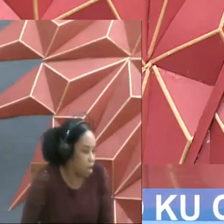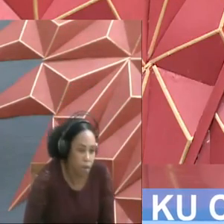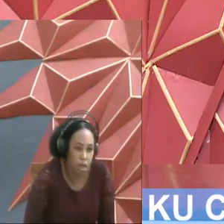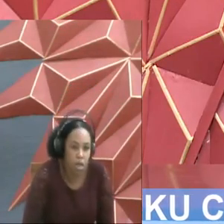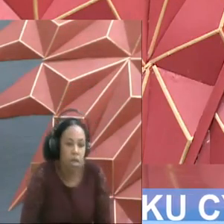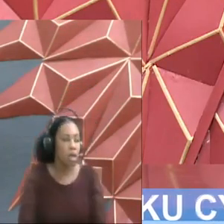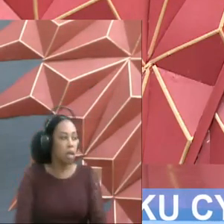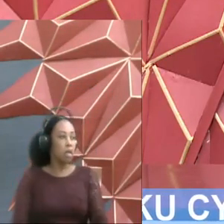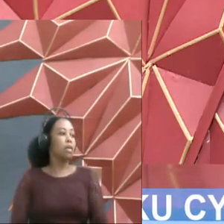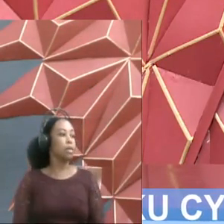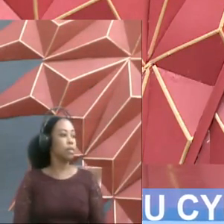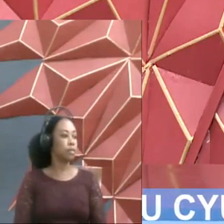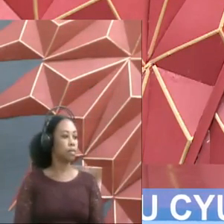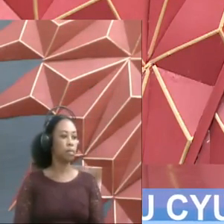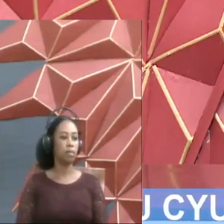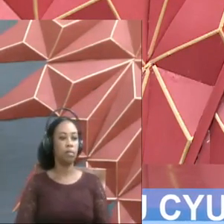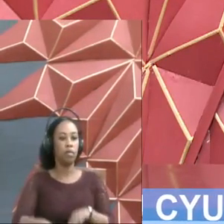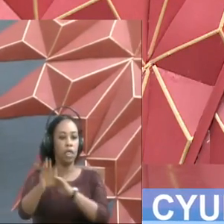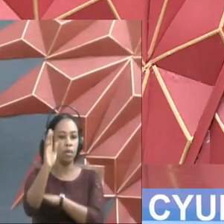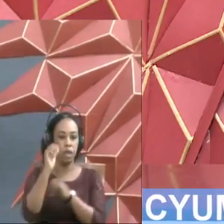Que Dieu vous bénisse.